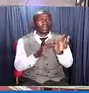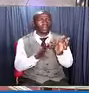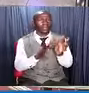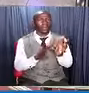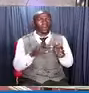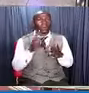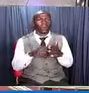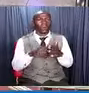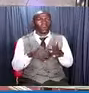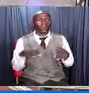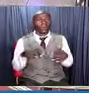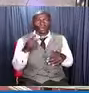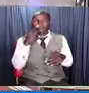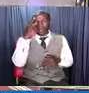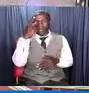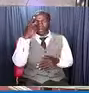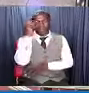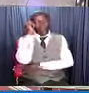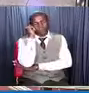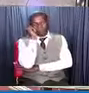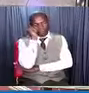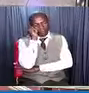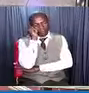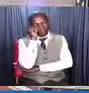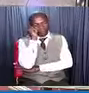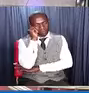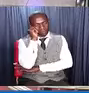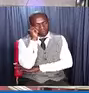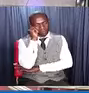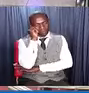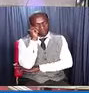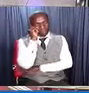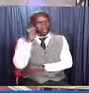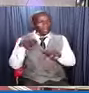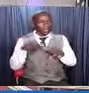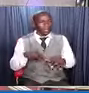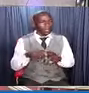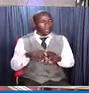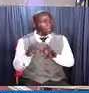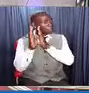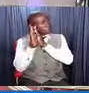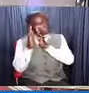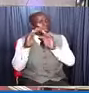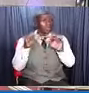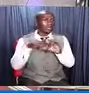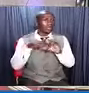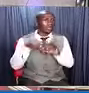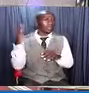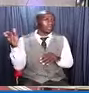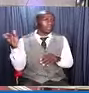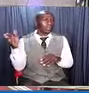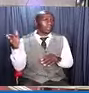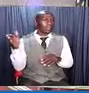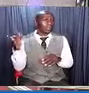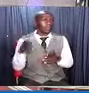Muna Jesus. Mnayofanya hata wazazi wanahuzunika. Whatever you do, even your parents are really sorrowful. Mnaishi humu humu ma guest humu humu. You stay here in the guest